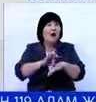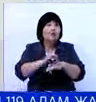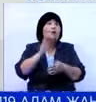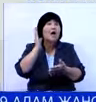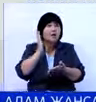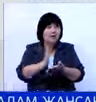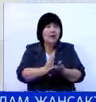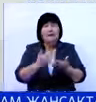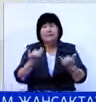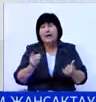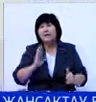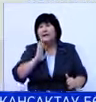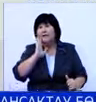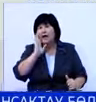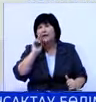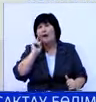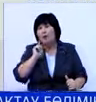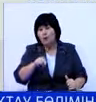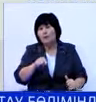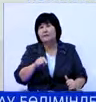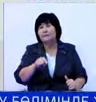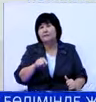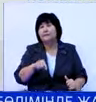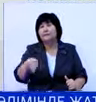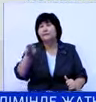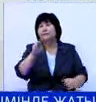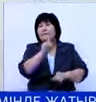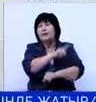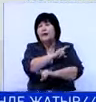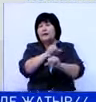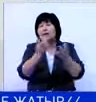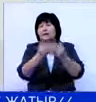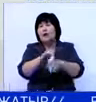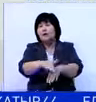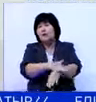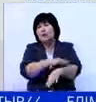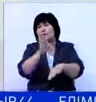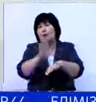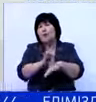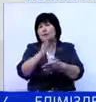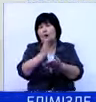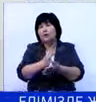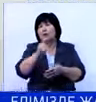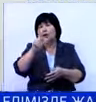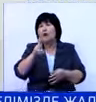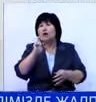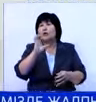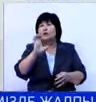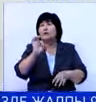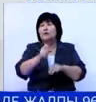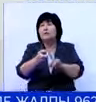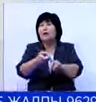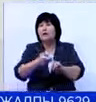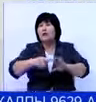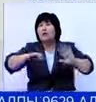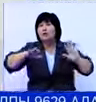Яғни, қазіргі таңда осы диспансерлік есепте созылмалы аурумен тұрған науқастар коронавирус инфекциясын жұқтырған